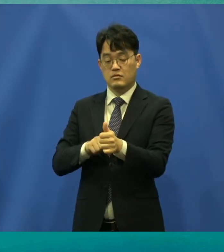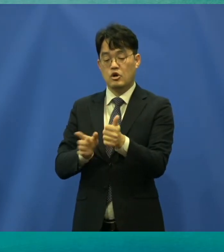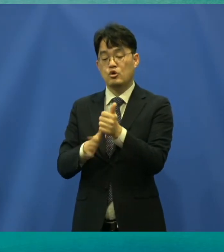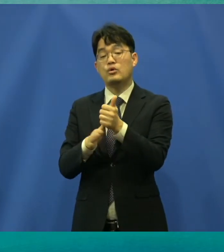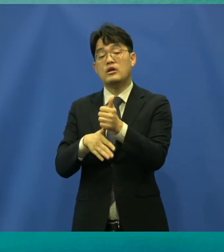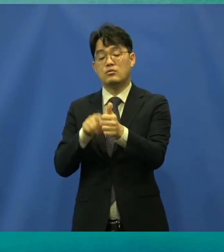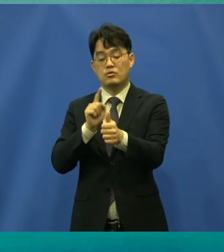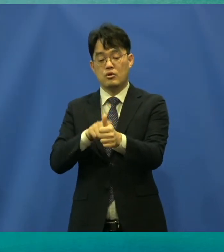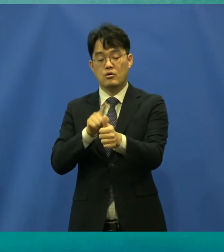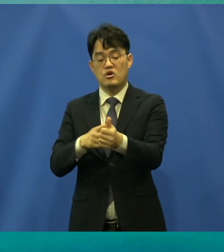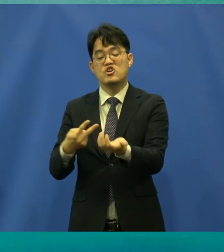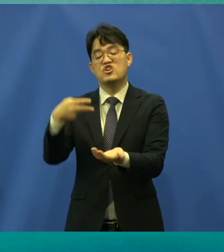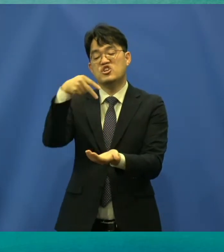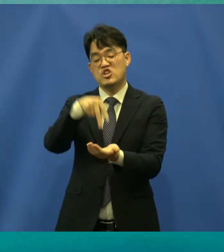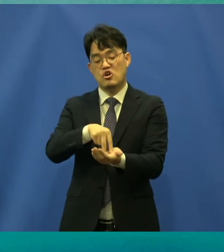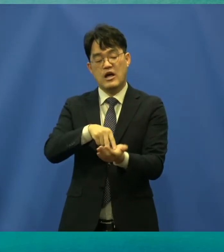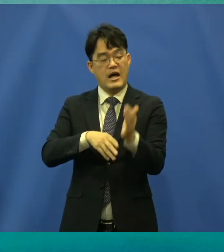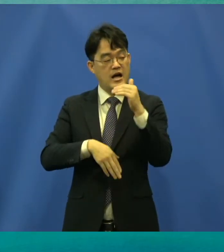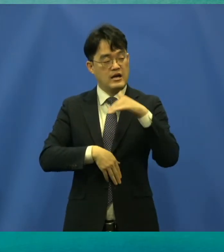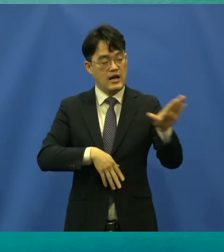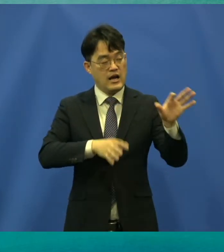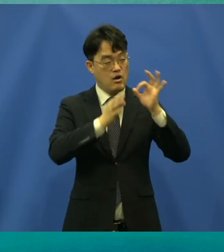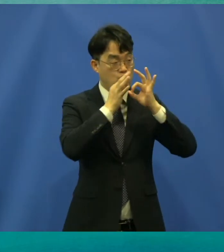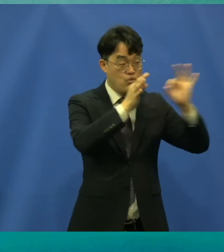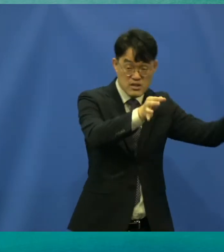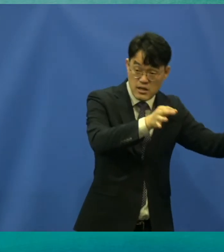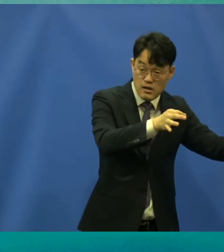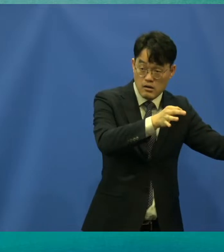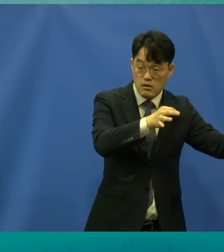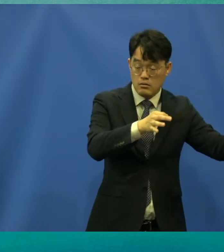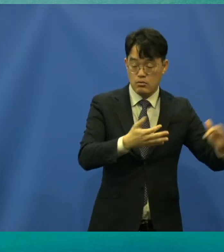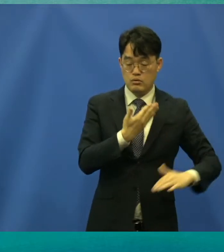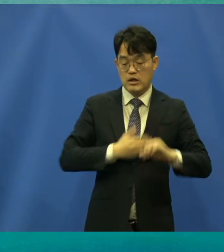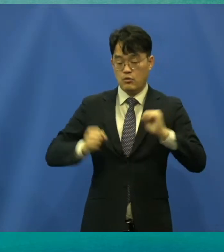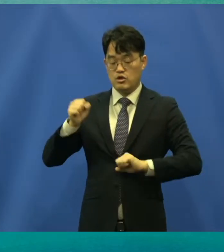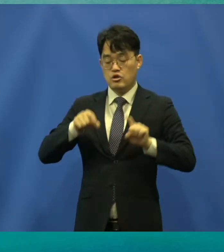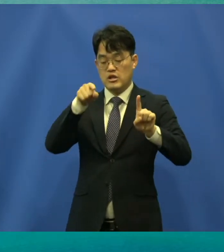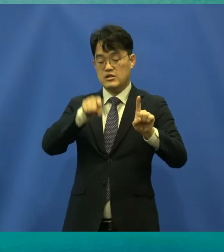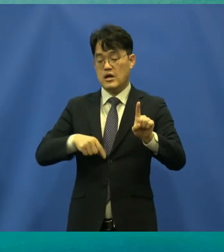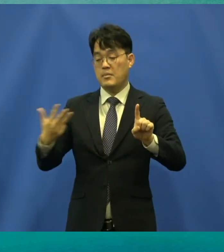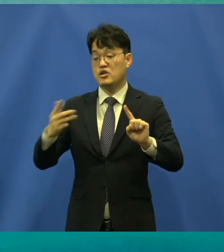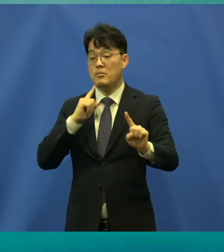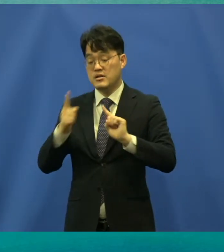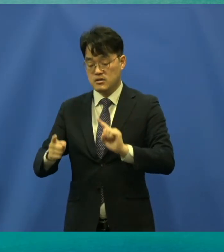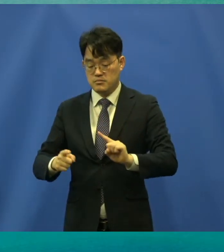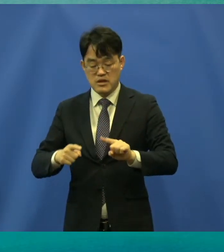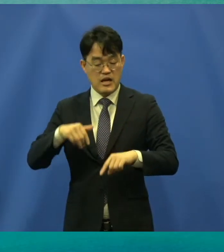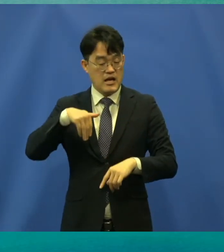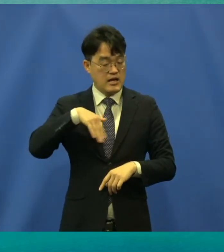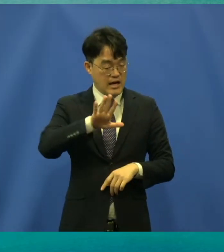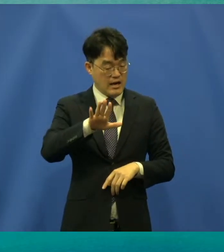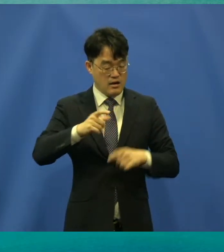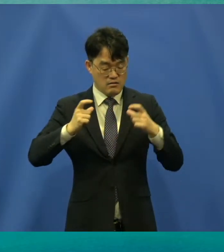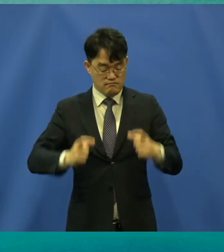외치라. 오늘 우리에게도 동일해요. 사도행전 1장 8절은 모두에게 주신 가라.